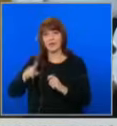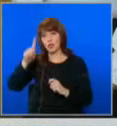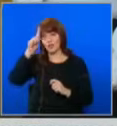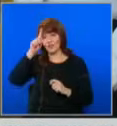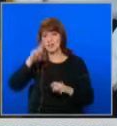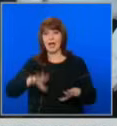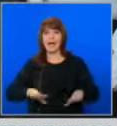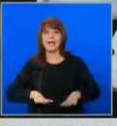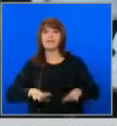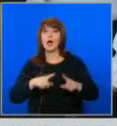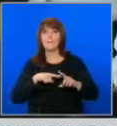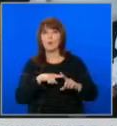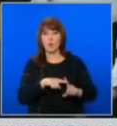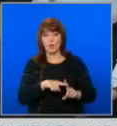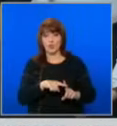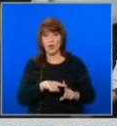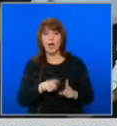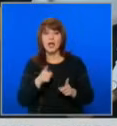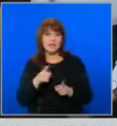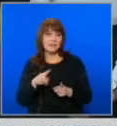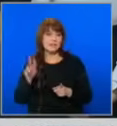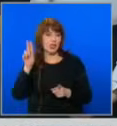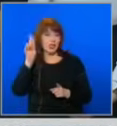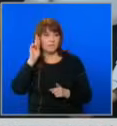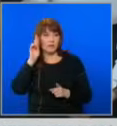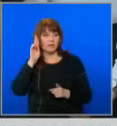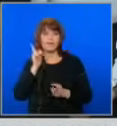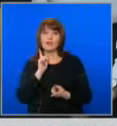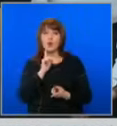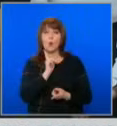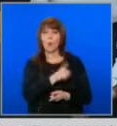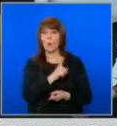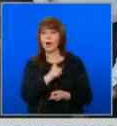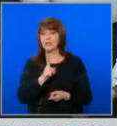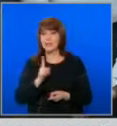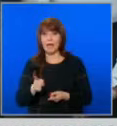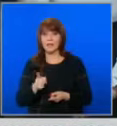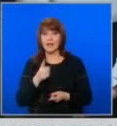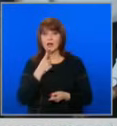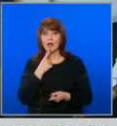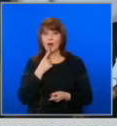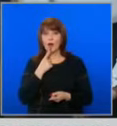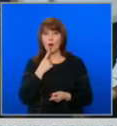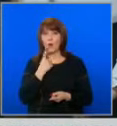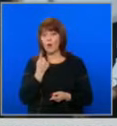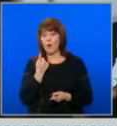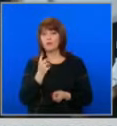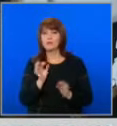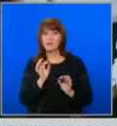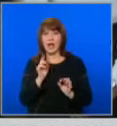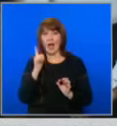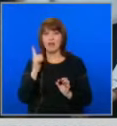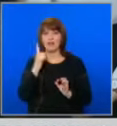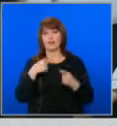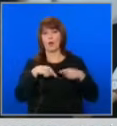градска прокуратура тъй като са изпълнявани указания на определен прокурор